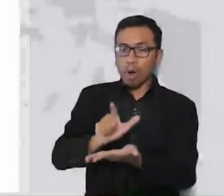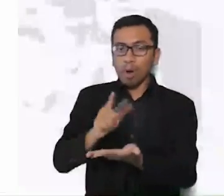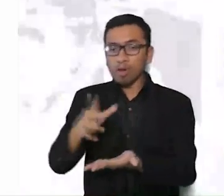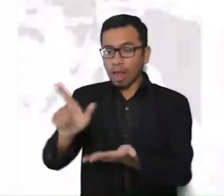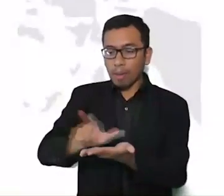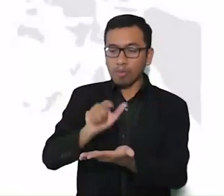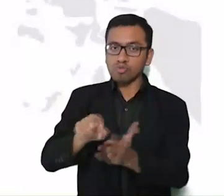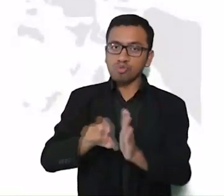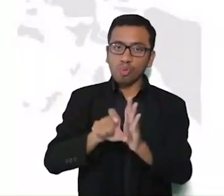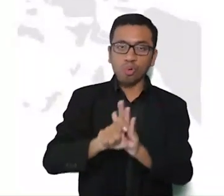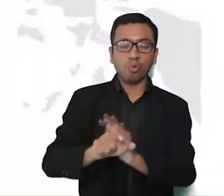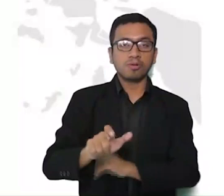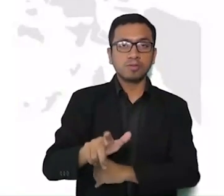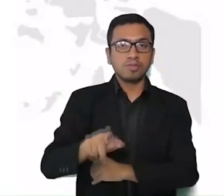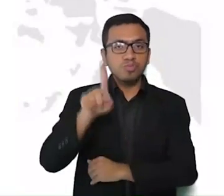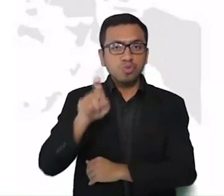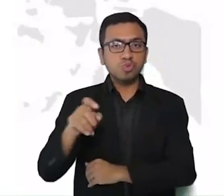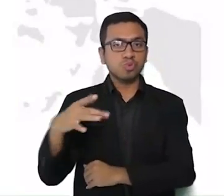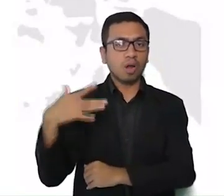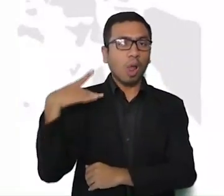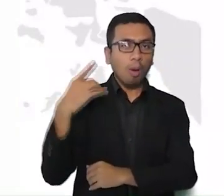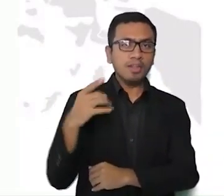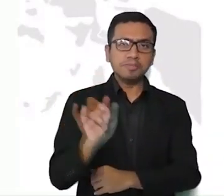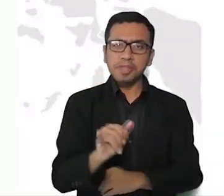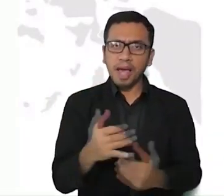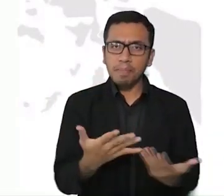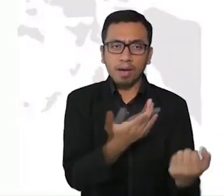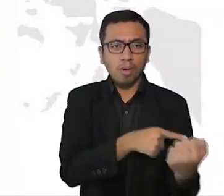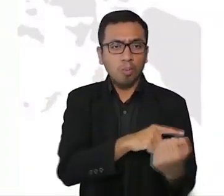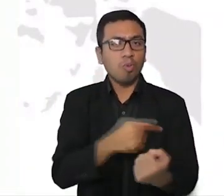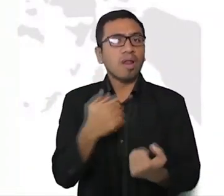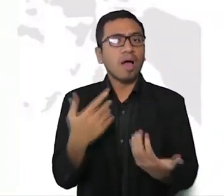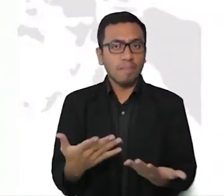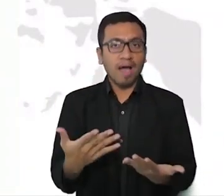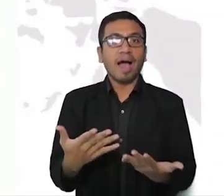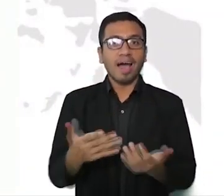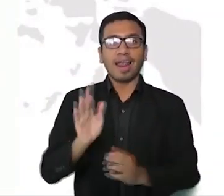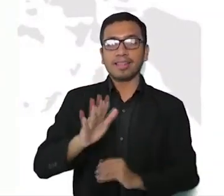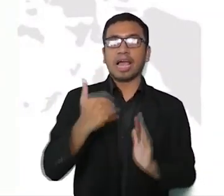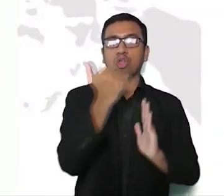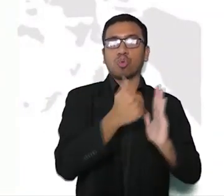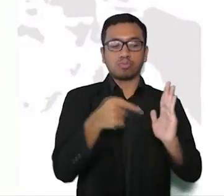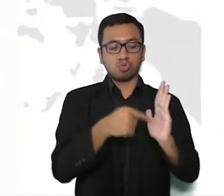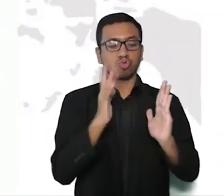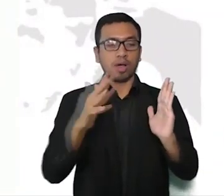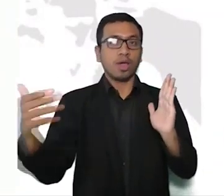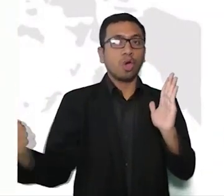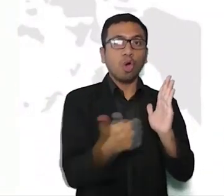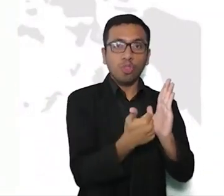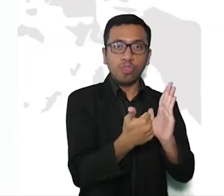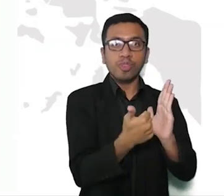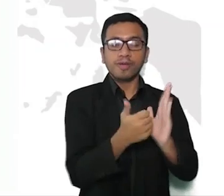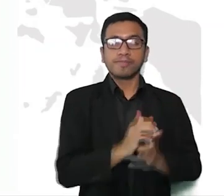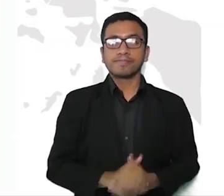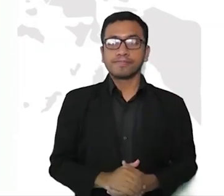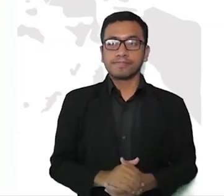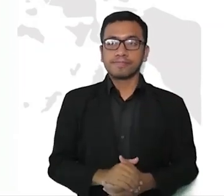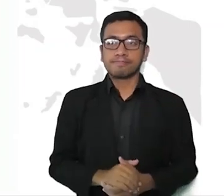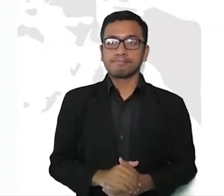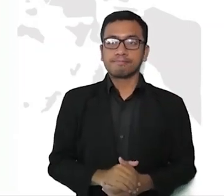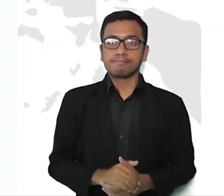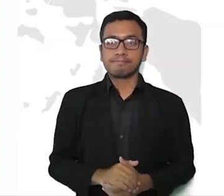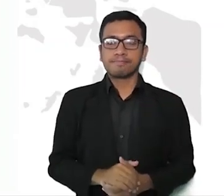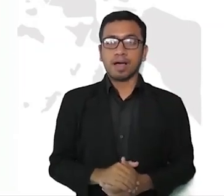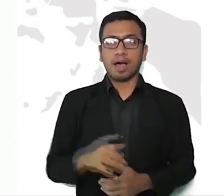dan juga semua itu berjalan dan melangkah harus sesuai dengan protokol yang sudah kita siapkan. Jangan sampai relawan ini yang memiliki niat